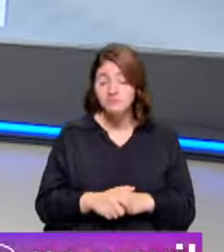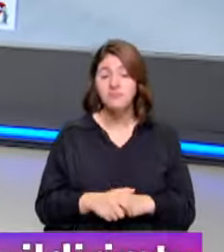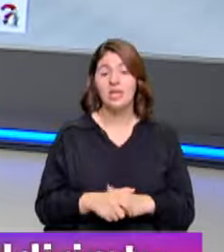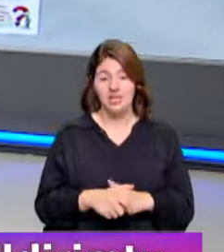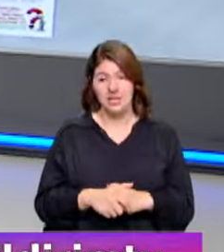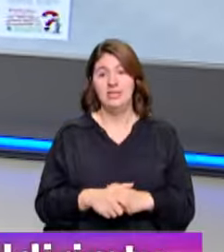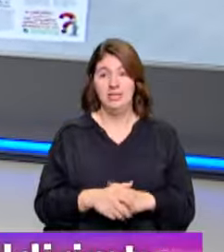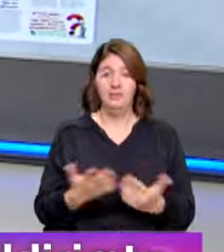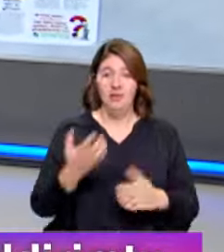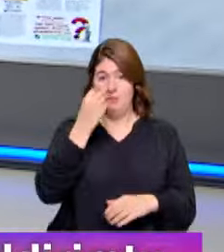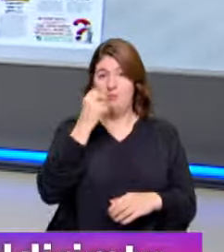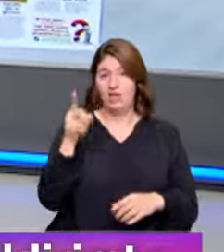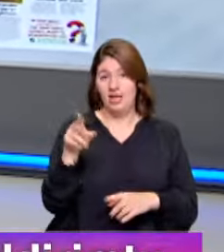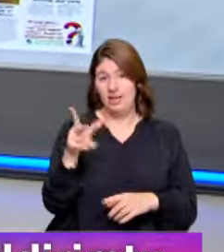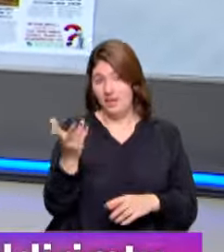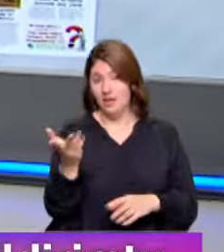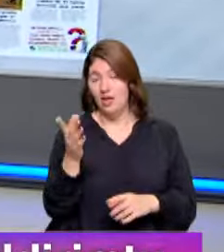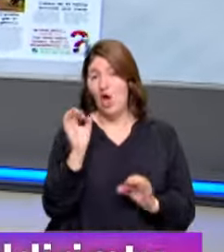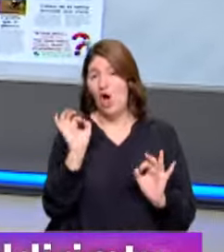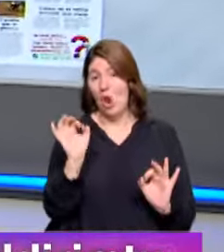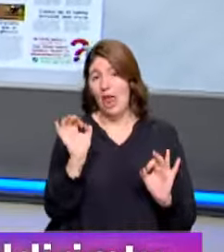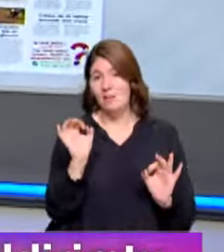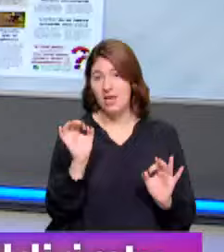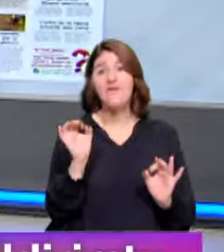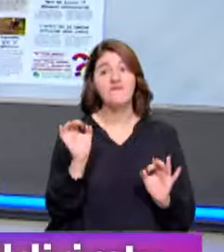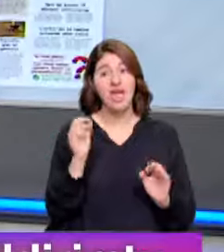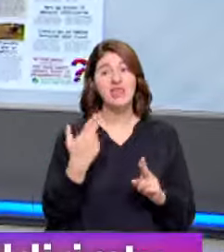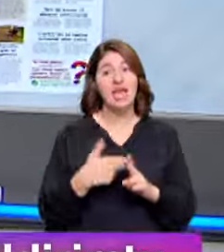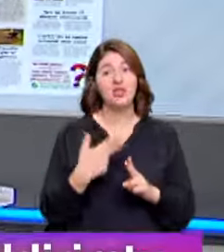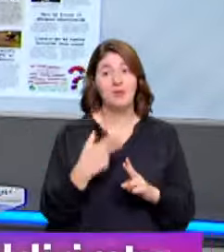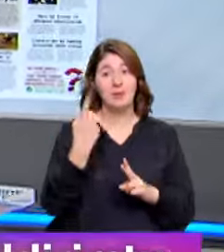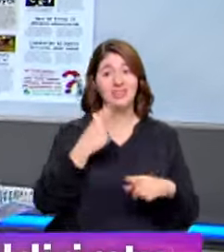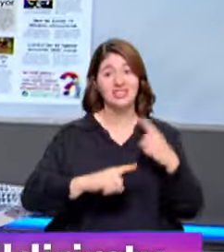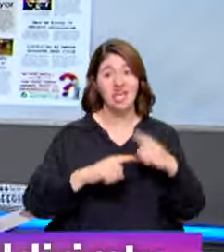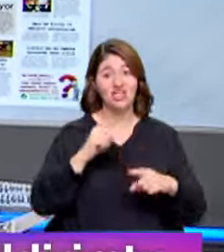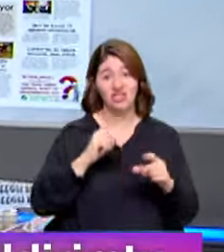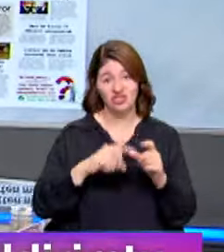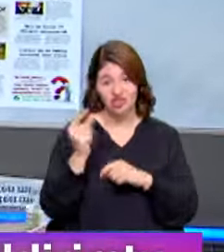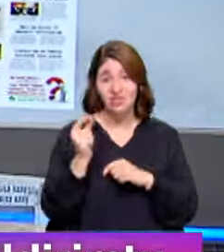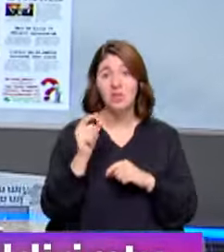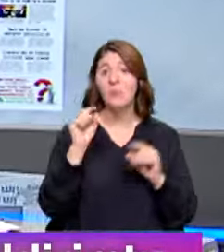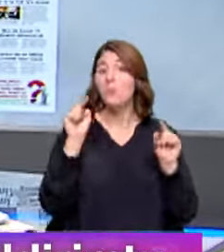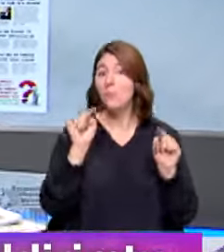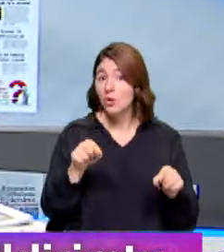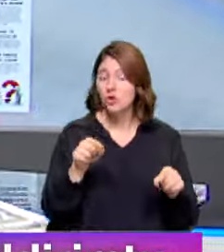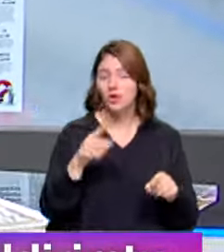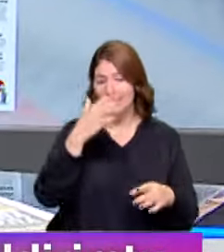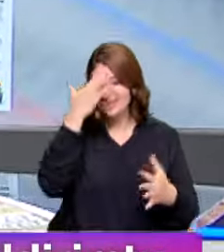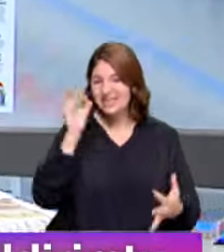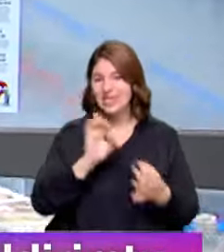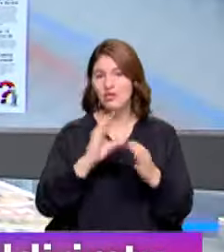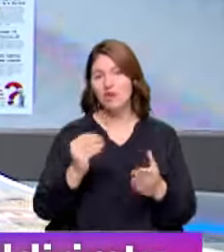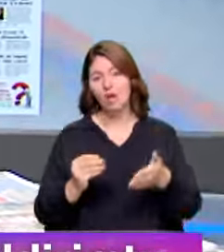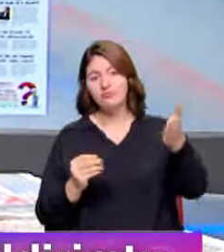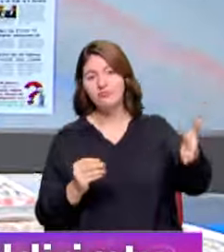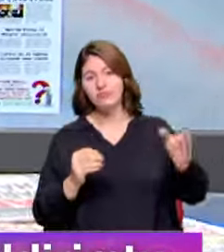Tabii ki Devlet Bahçeli gibi önemli ve tecrübeli bir siyasetçinin bunu tesadüf